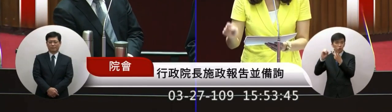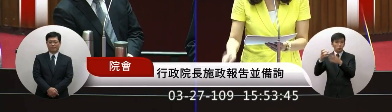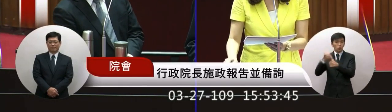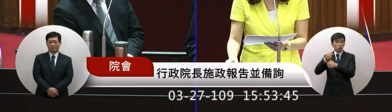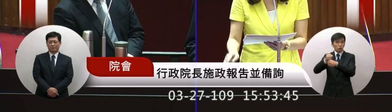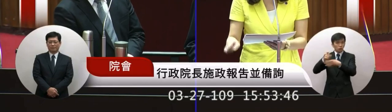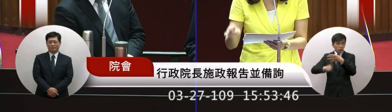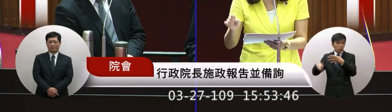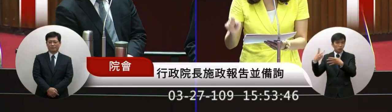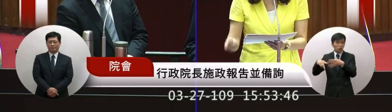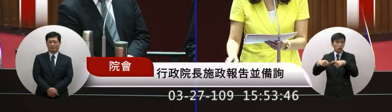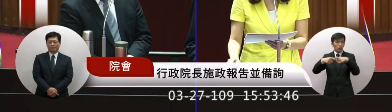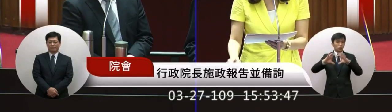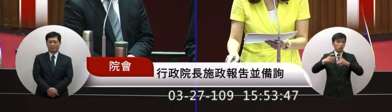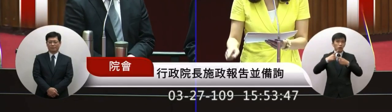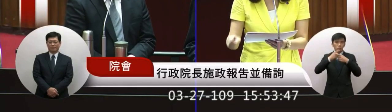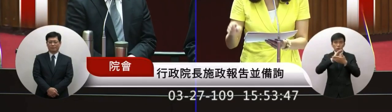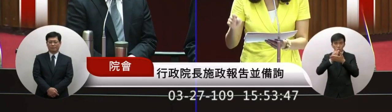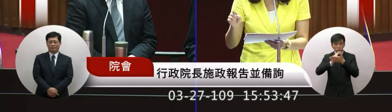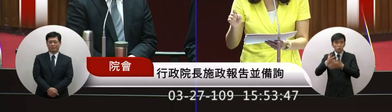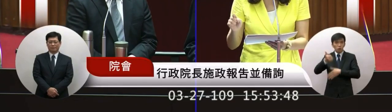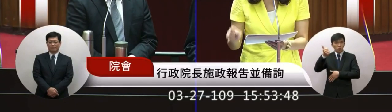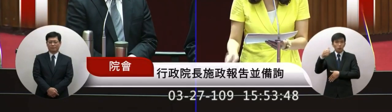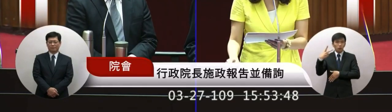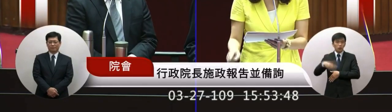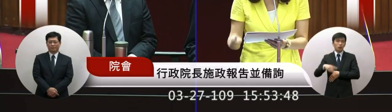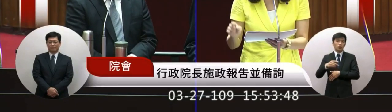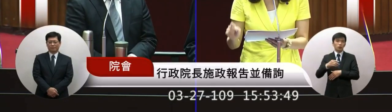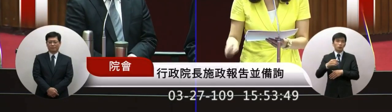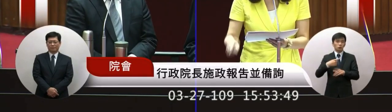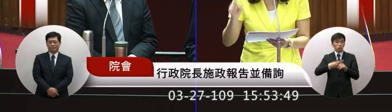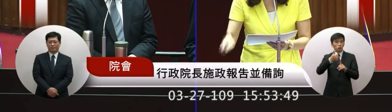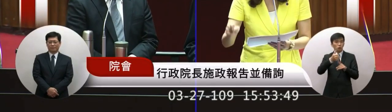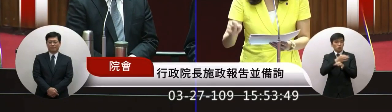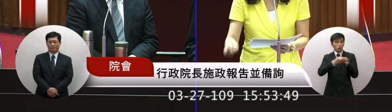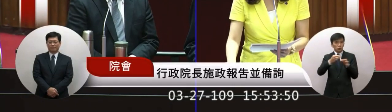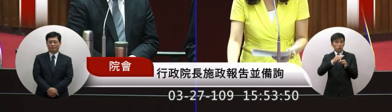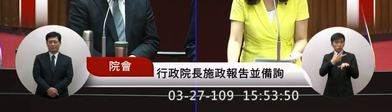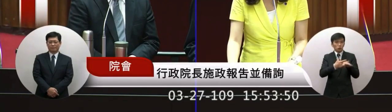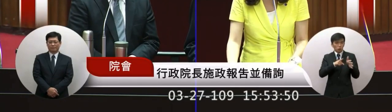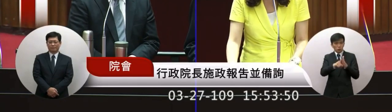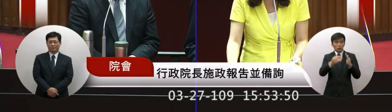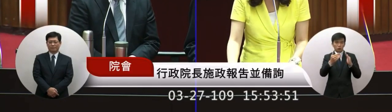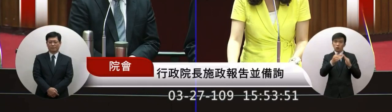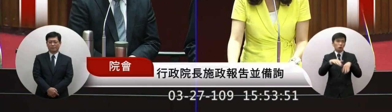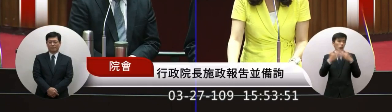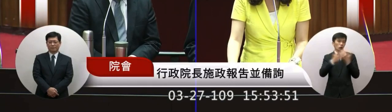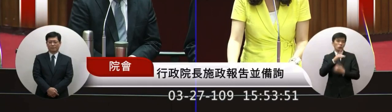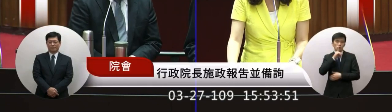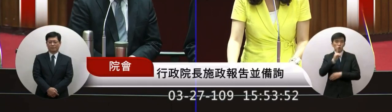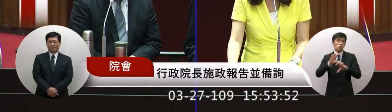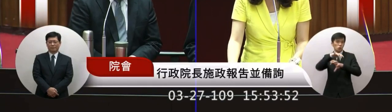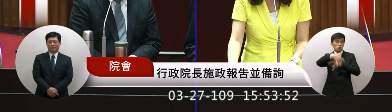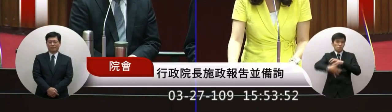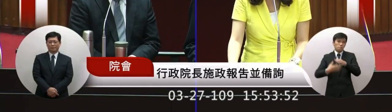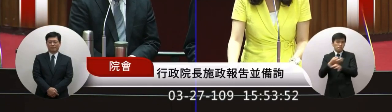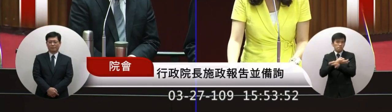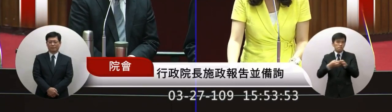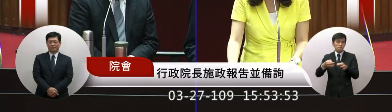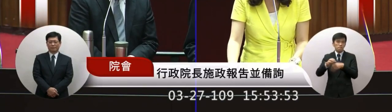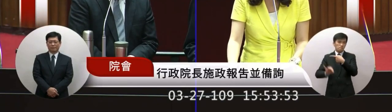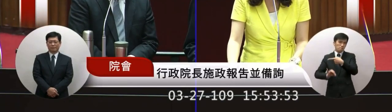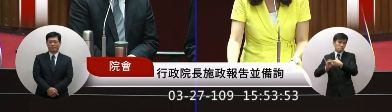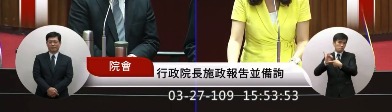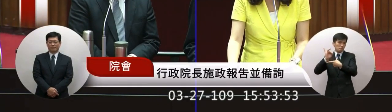事，包括联合国的秘书长摩根斯坦利的首席经济学家，高盛的首席经济学家，通通都讲全球经济